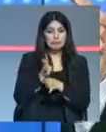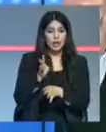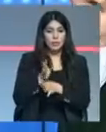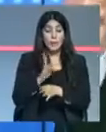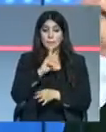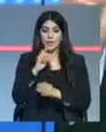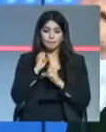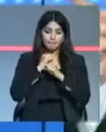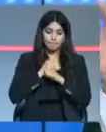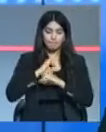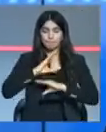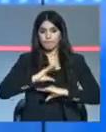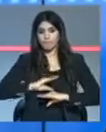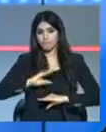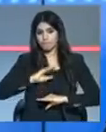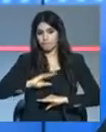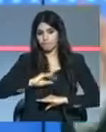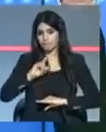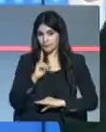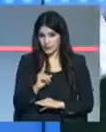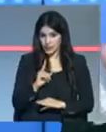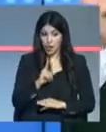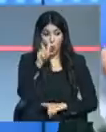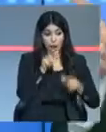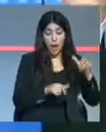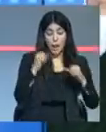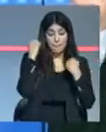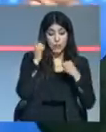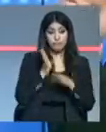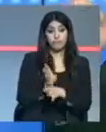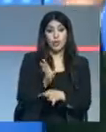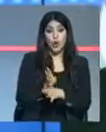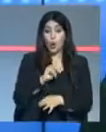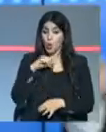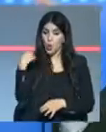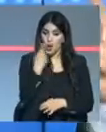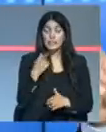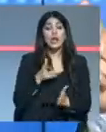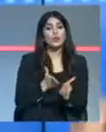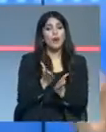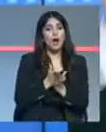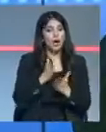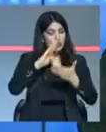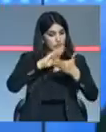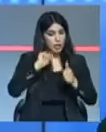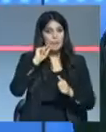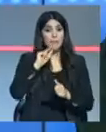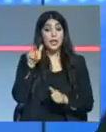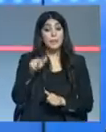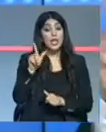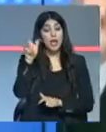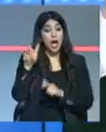اصغر حتى في السن من الناس اللي كانوا متظاهرين ونرجع ونكرر وانه كل انسان من حق وانه يحتاج سلميه لكن من حق